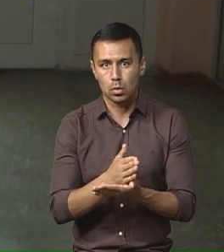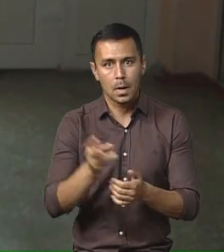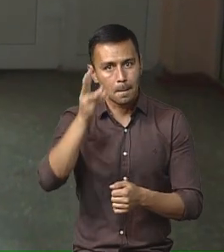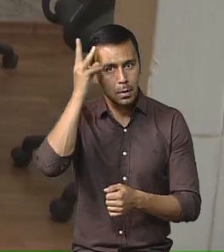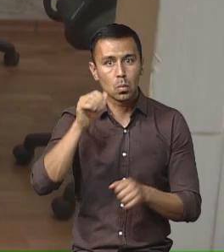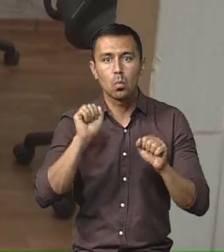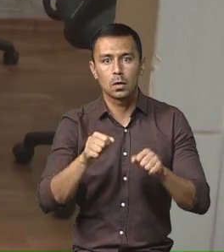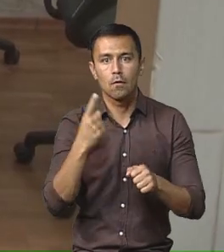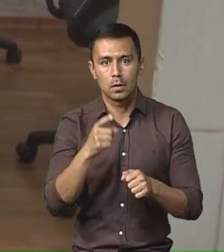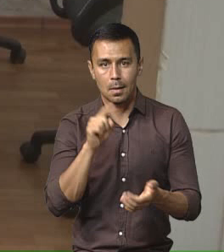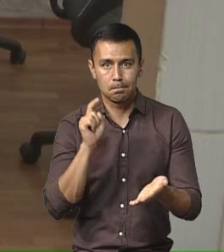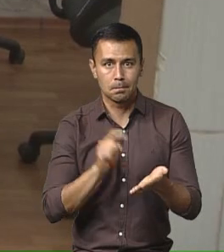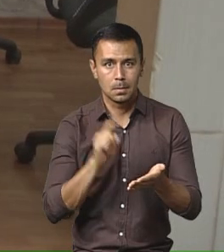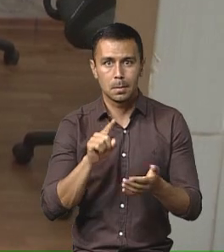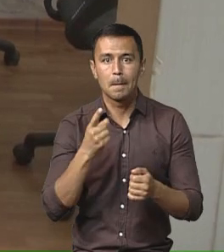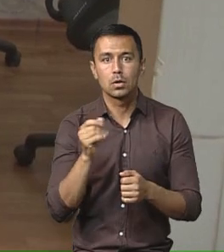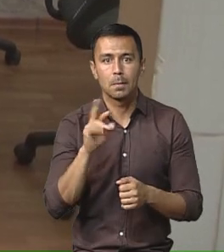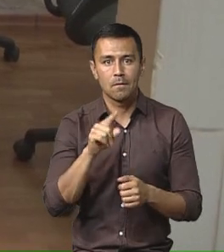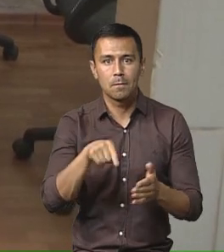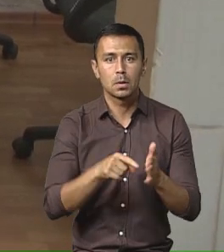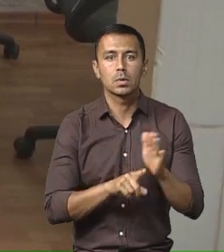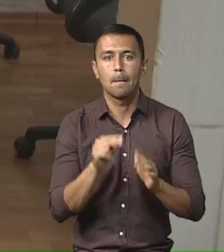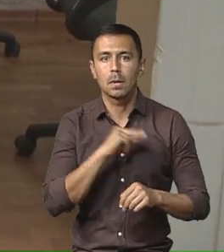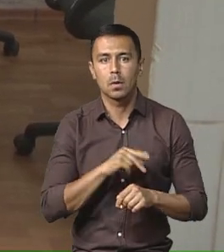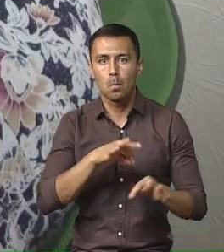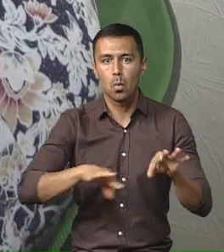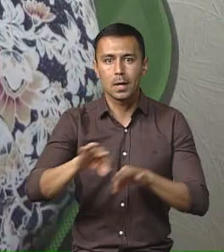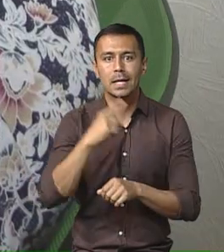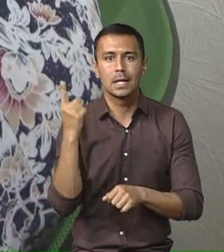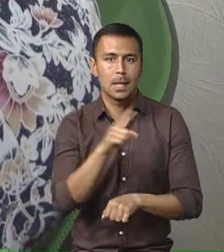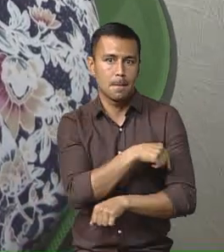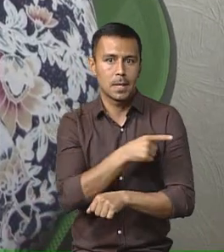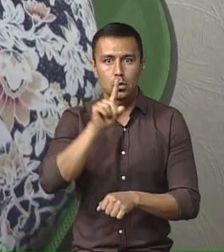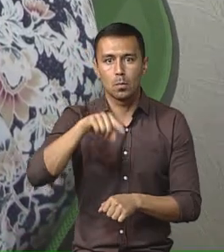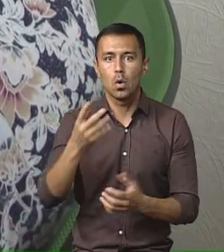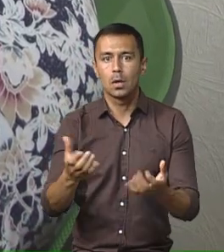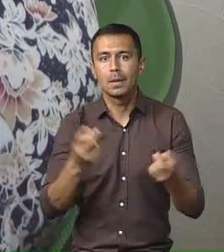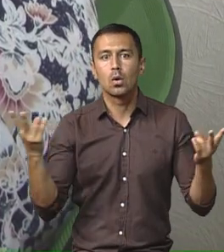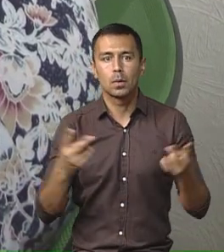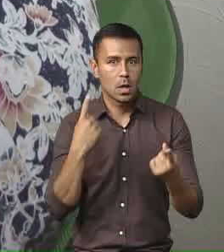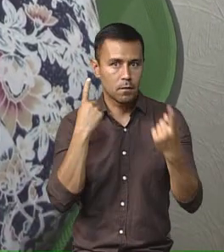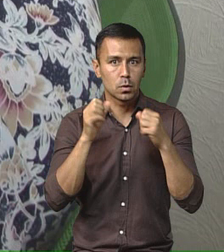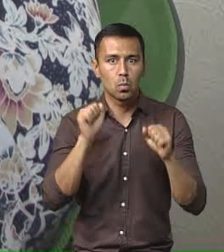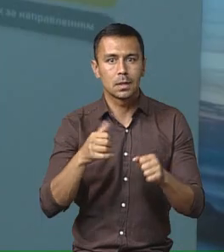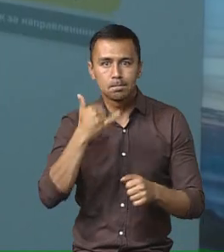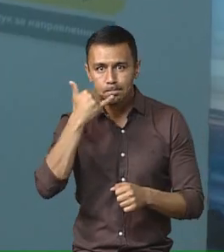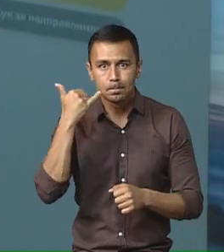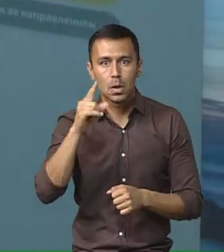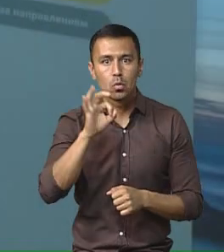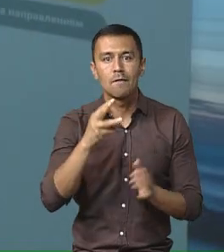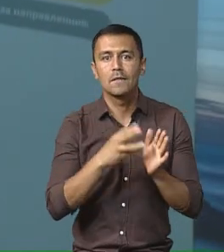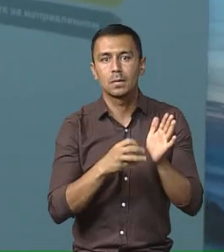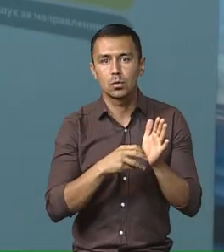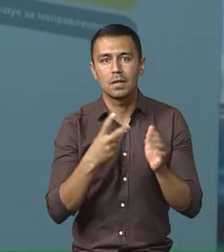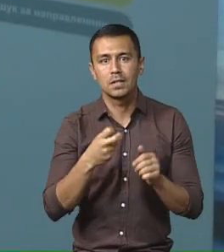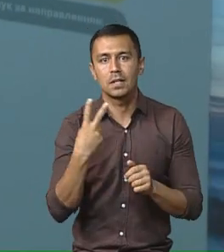Хмельницькому можна в один клік. Із 1 серпня в місті запрацював проєкт «Єдиний медичний номер». Отримати необхідну інформацію можна за телефоном